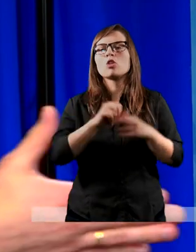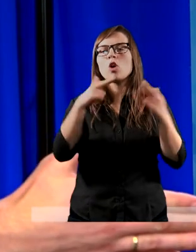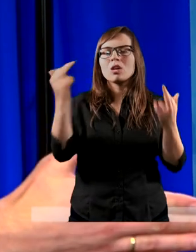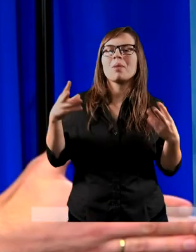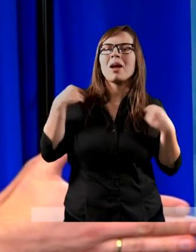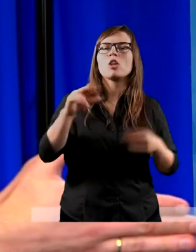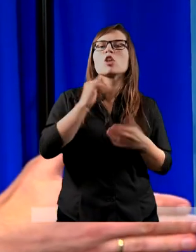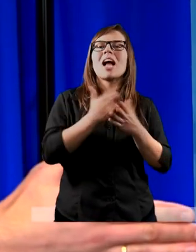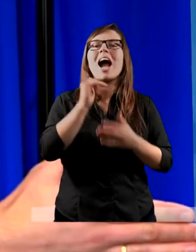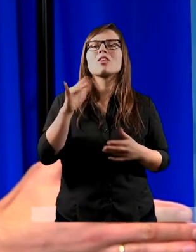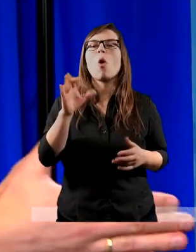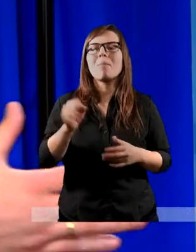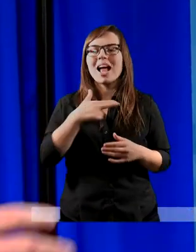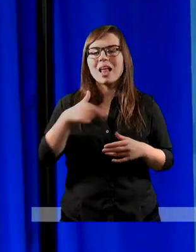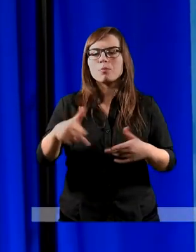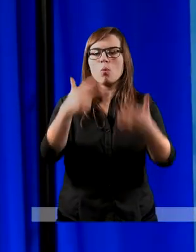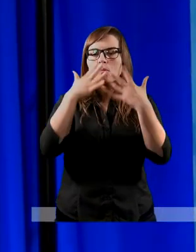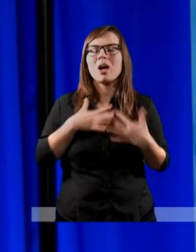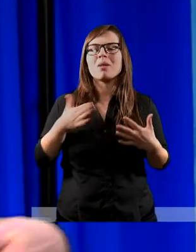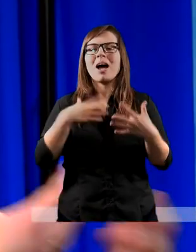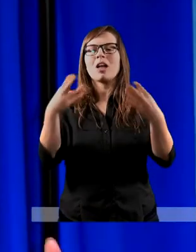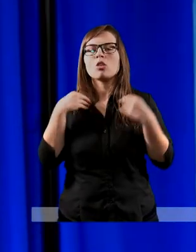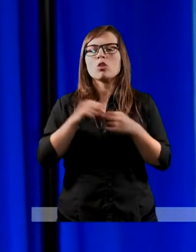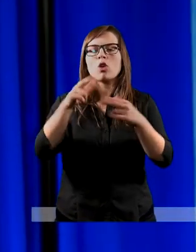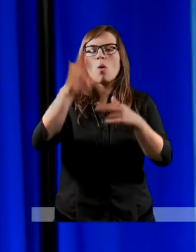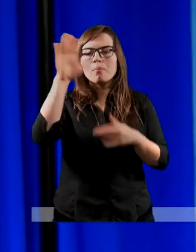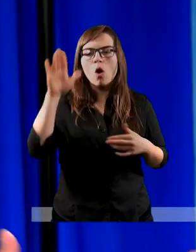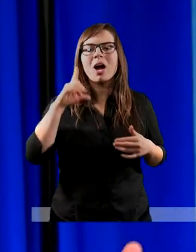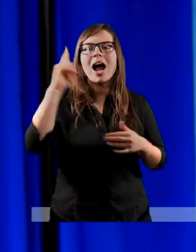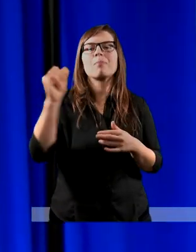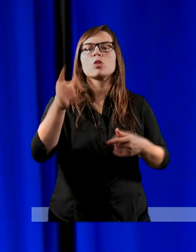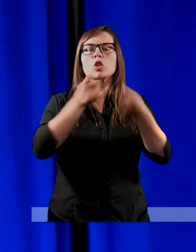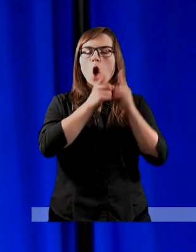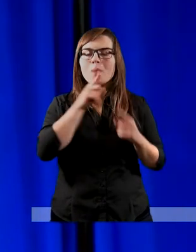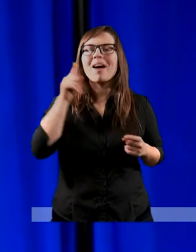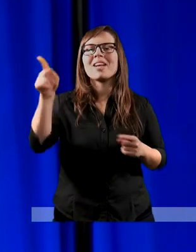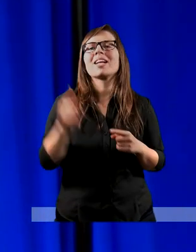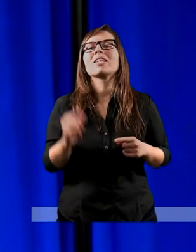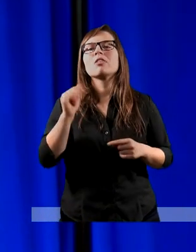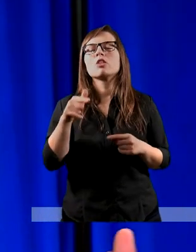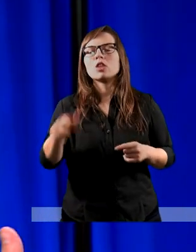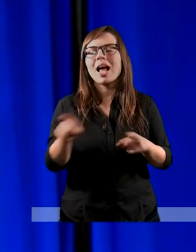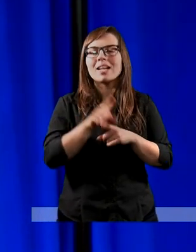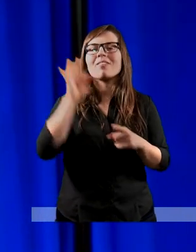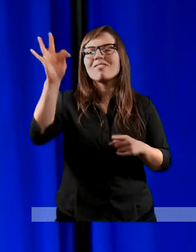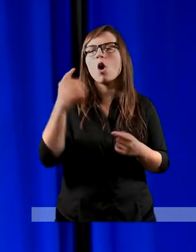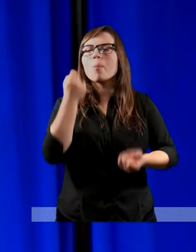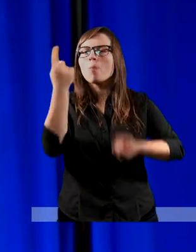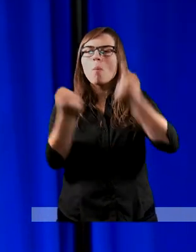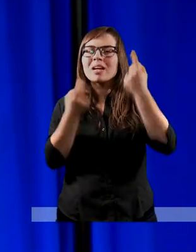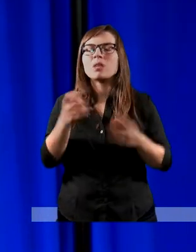nieba. Księga Joba nam to pokazuje. On ma dostęp, aby pójść do Pana Boga, z Nim rozmawiać i też swoje